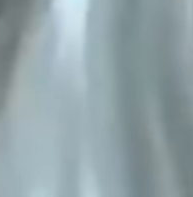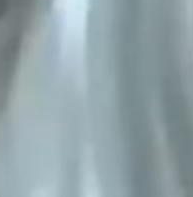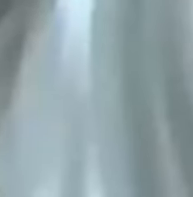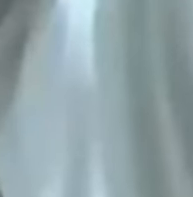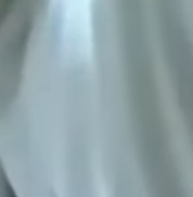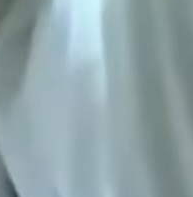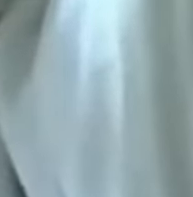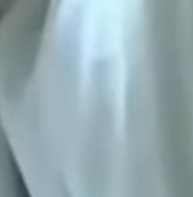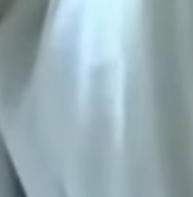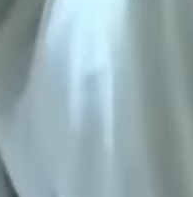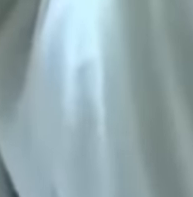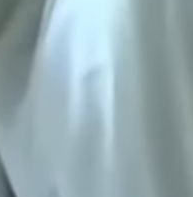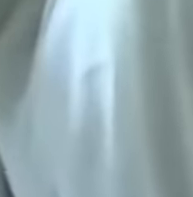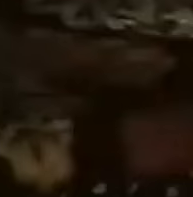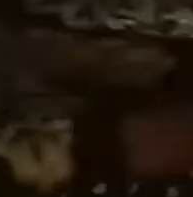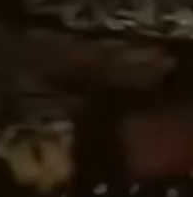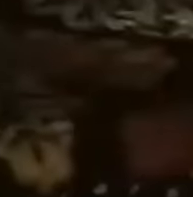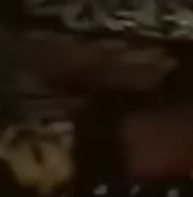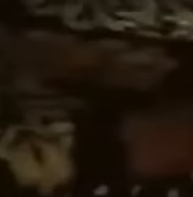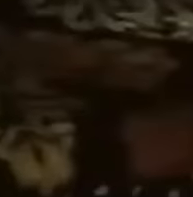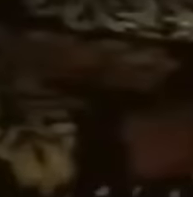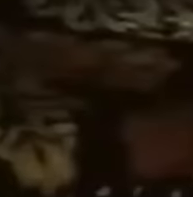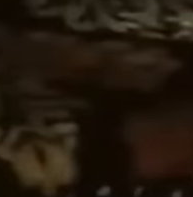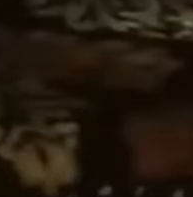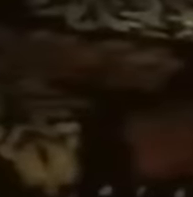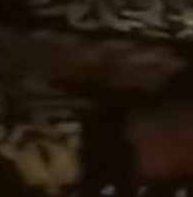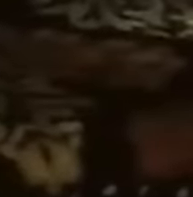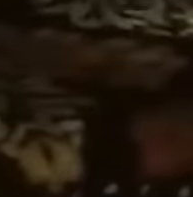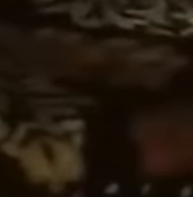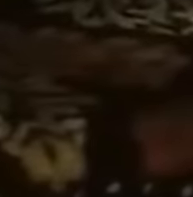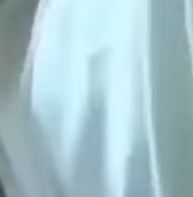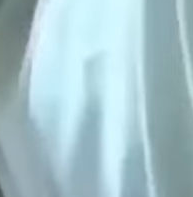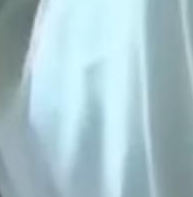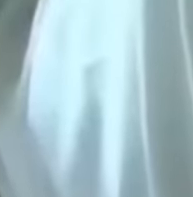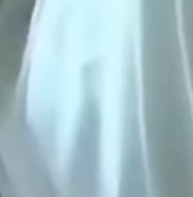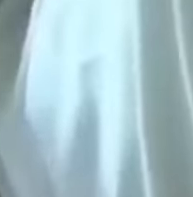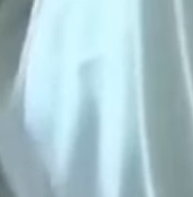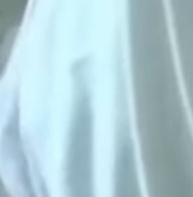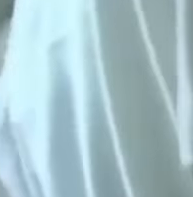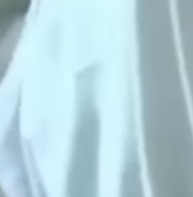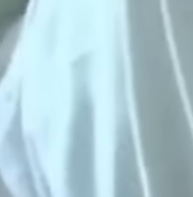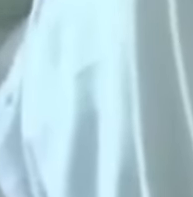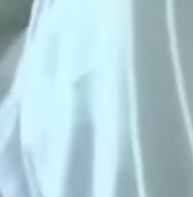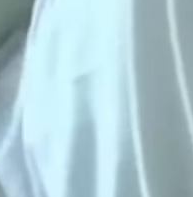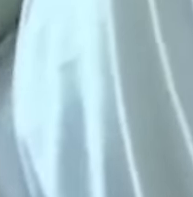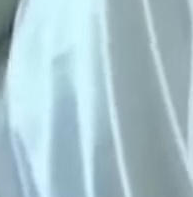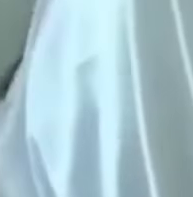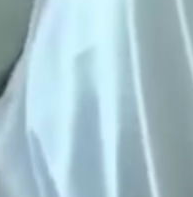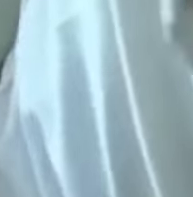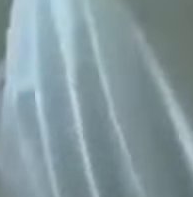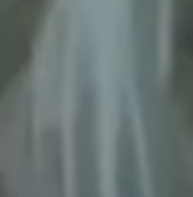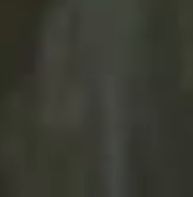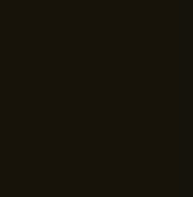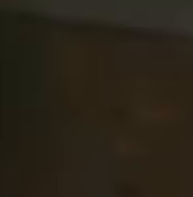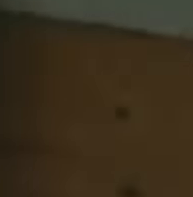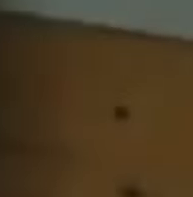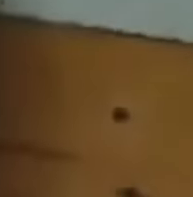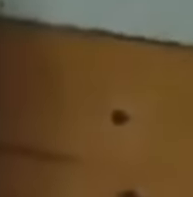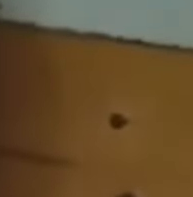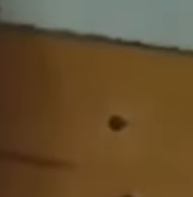Sudah musimnya pencoblosan lagi, paling siapapun yang terpilih. Hidup saya mah begini-begini aja dari dulu